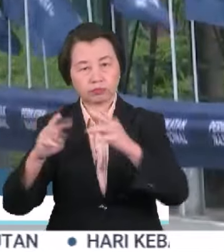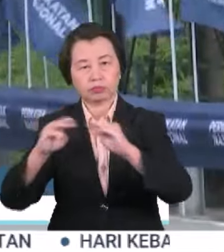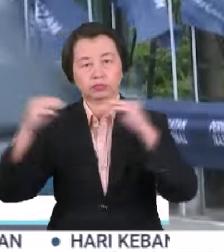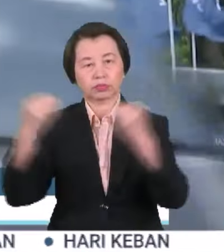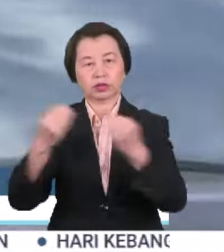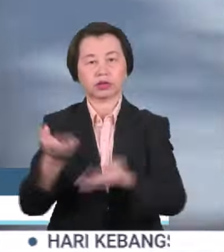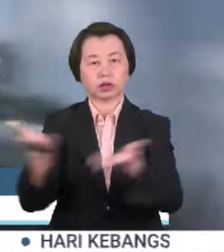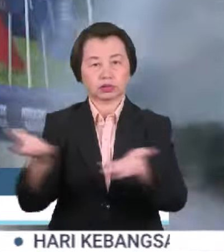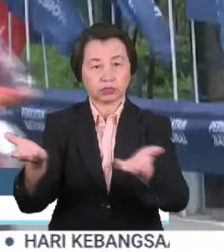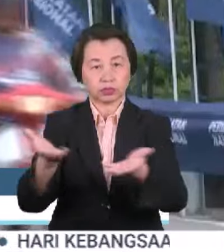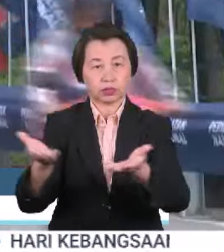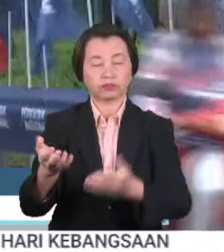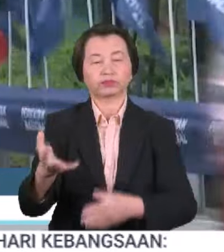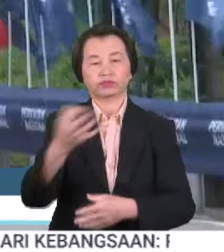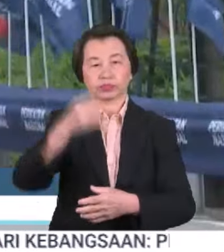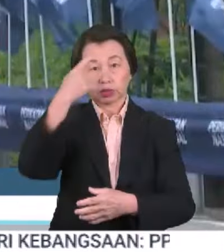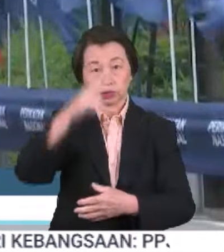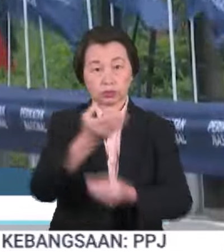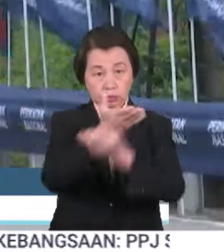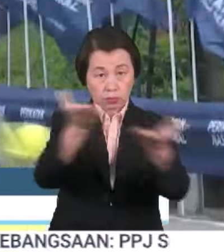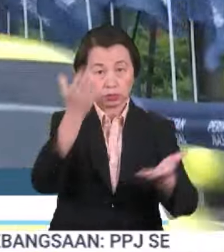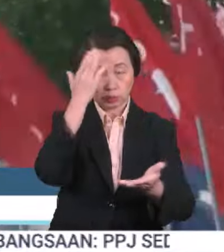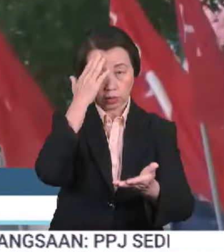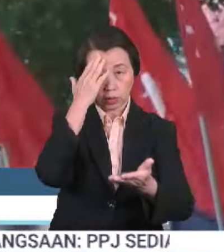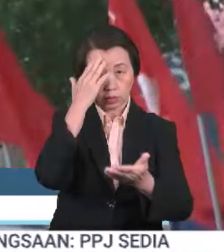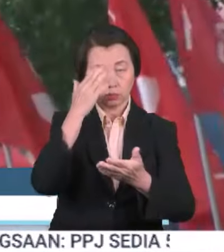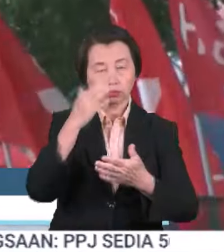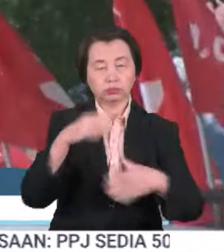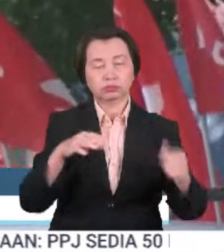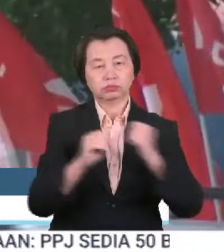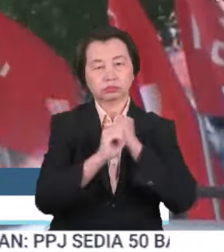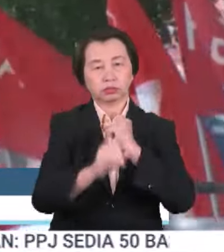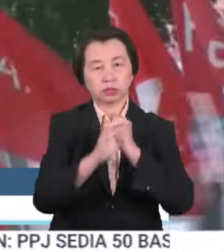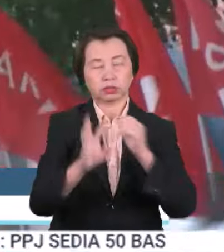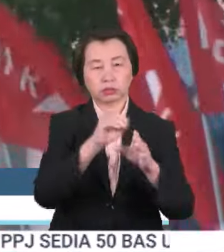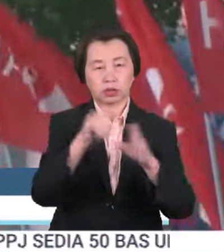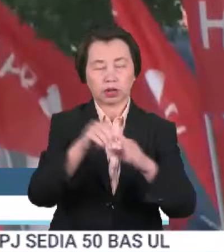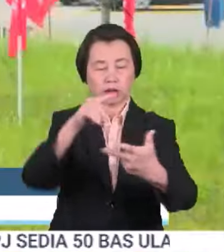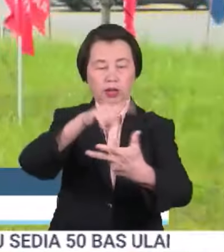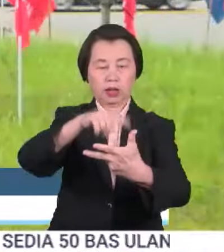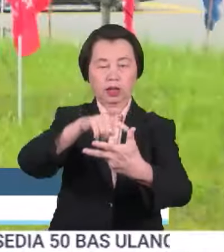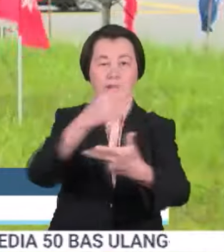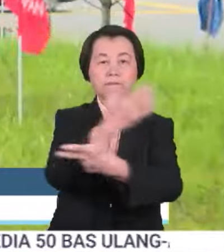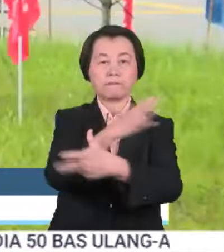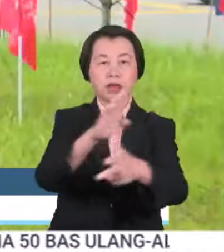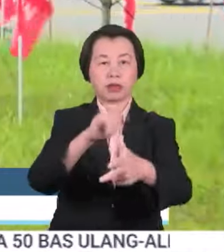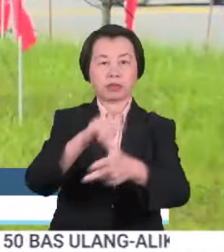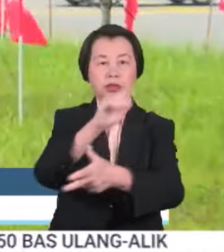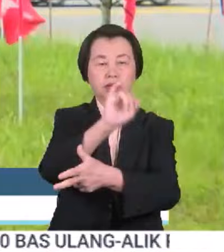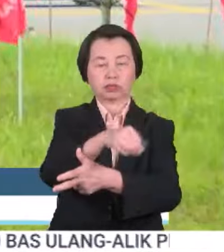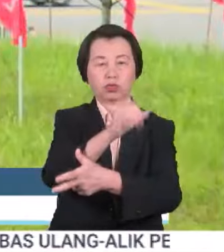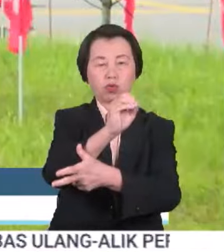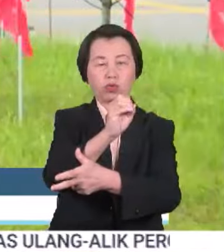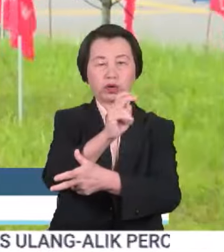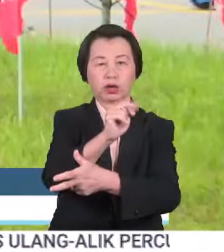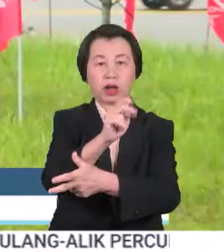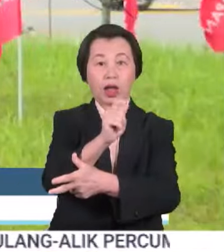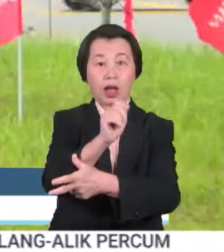masyarakat di sini. Dan untuk makluman juga, pergerakan kempen melibatkan calon bebas saudara Jagannathan